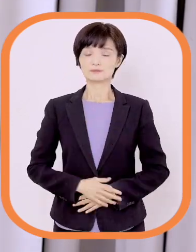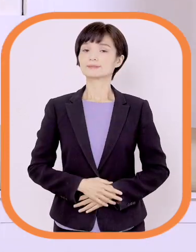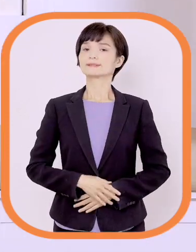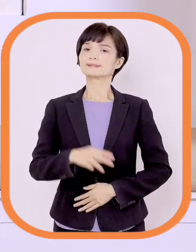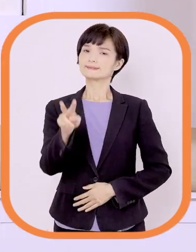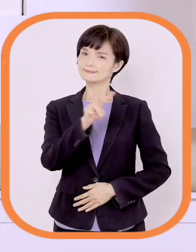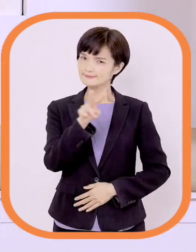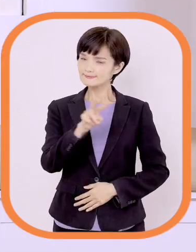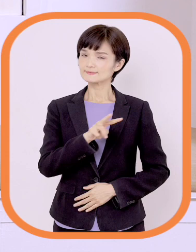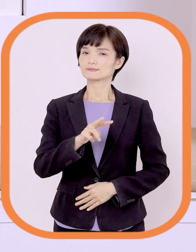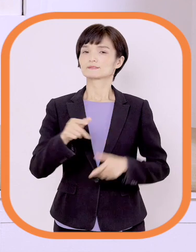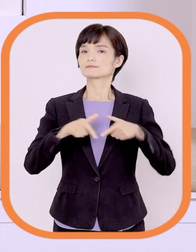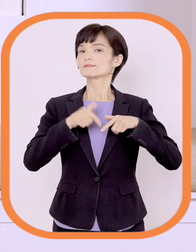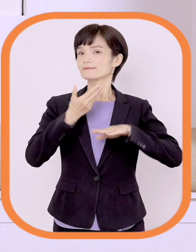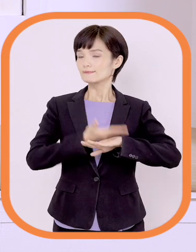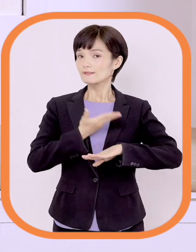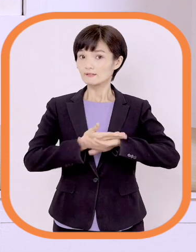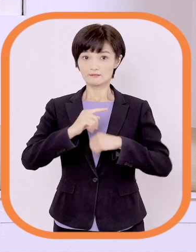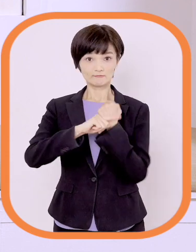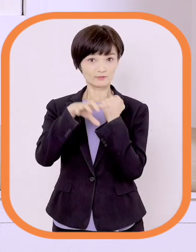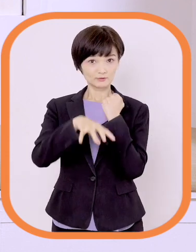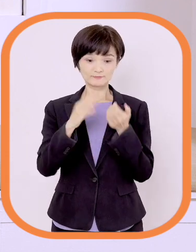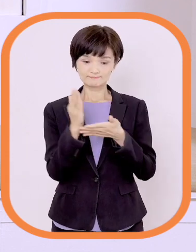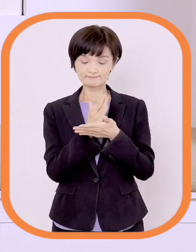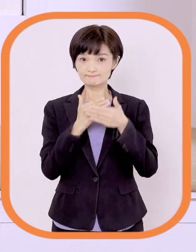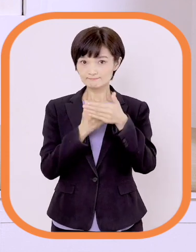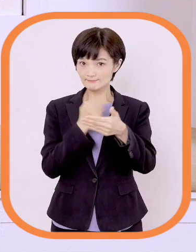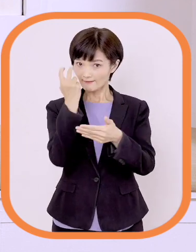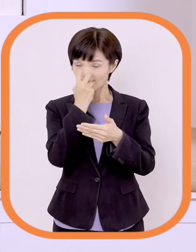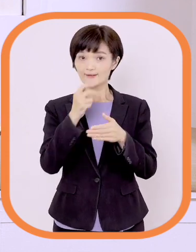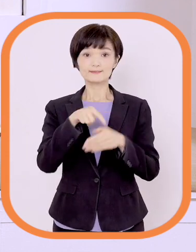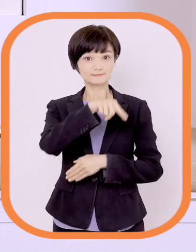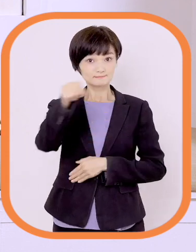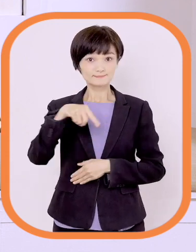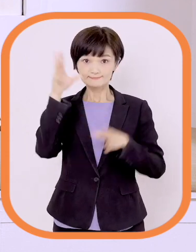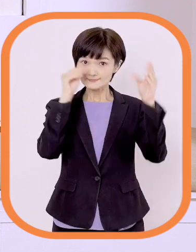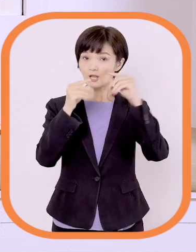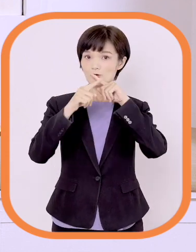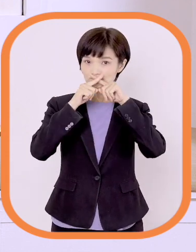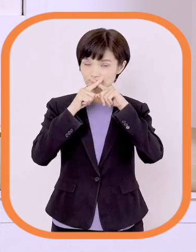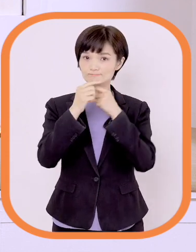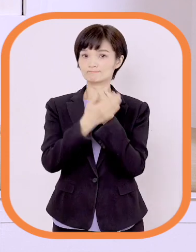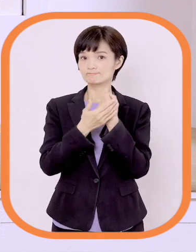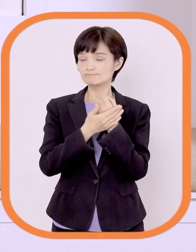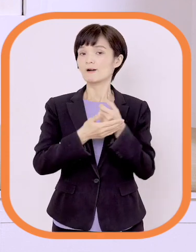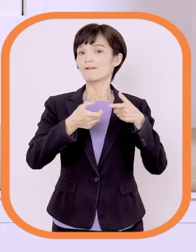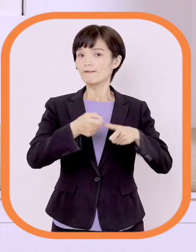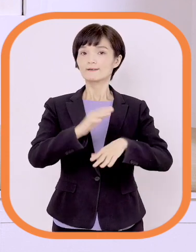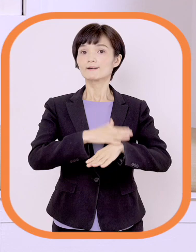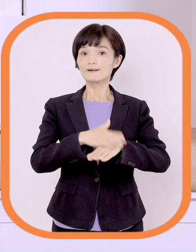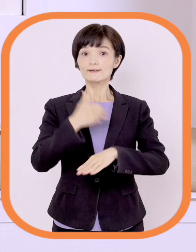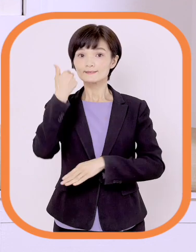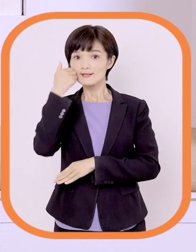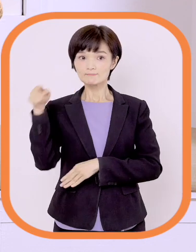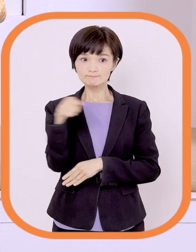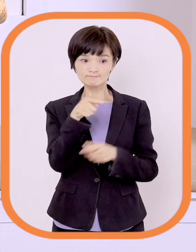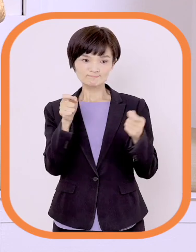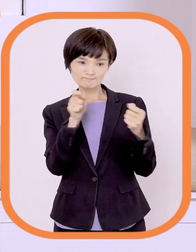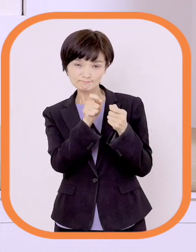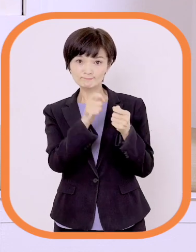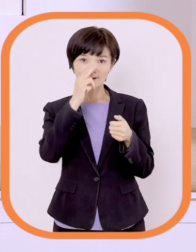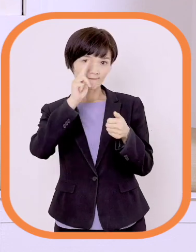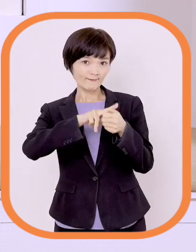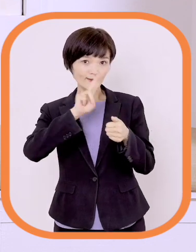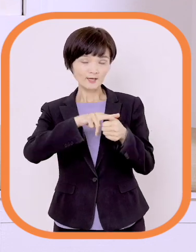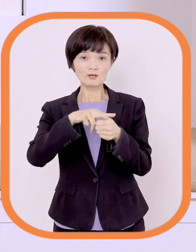办？婉妮跟西多士，你们放心，法院在审理过程中会保密你们的资料，不予公开。若有人想跟你们接触，对